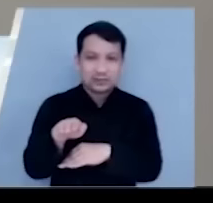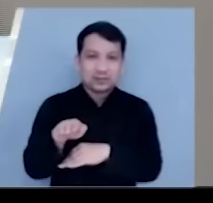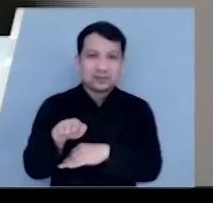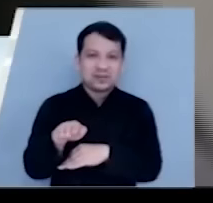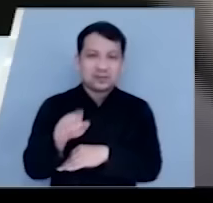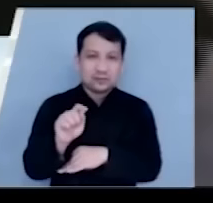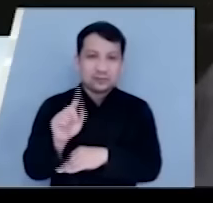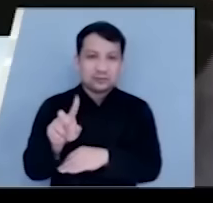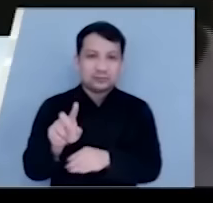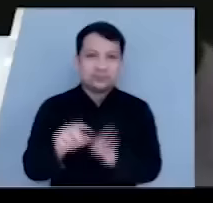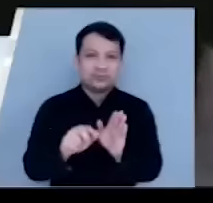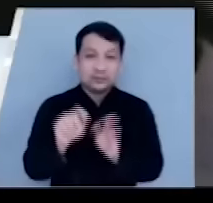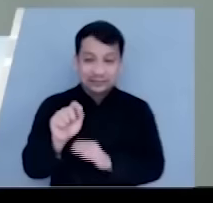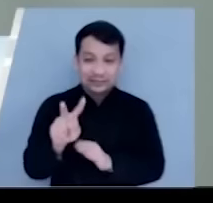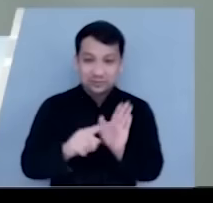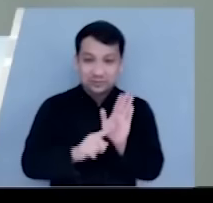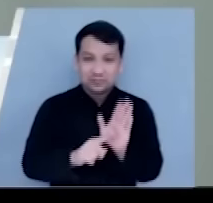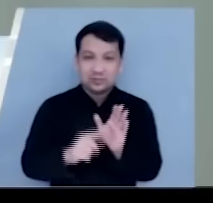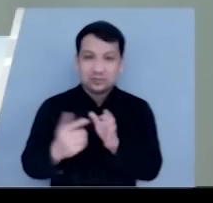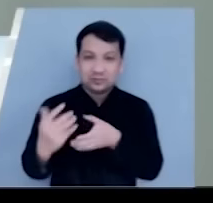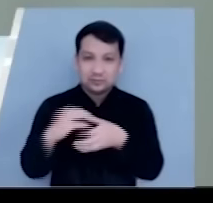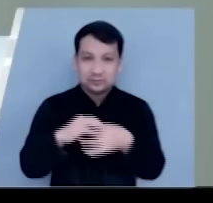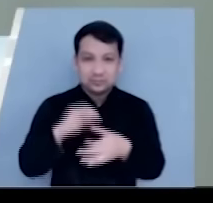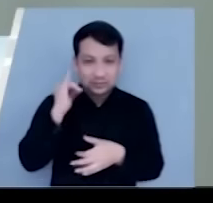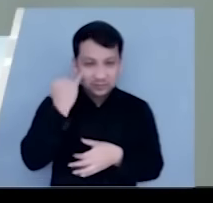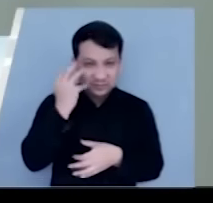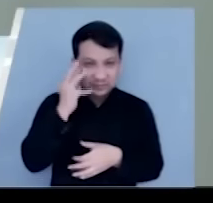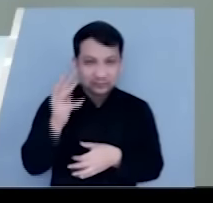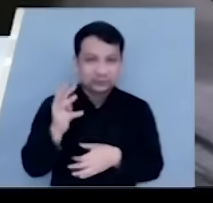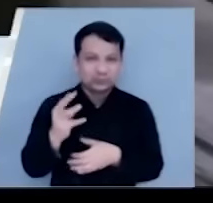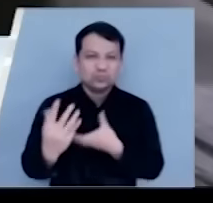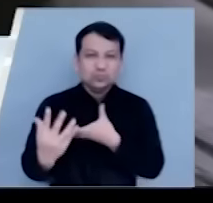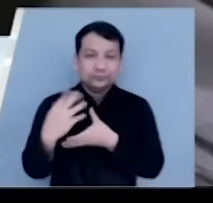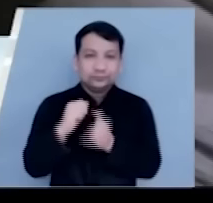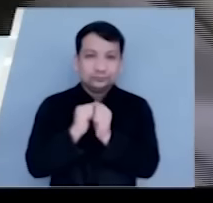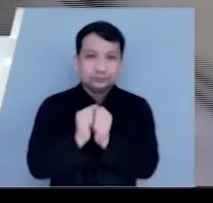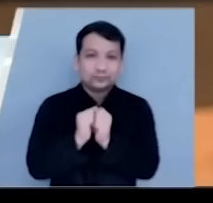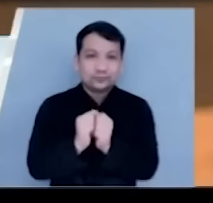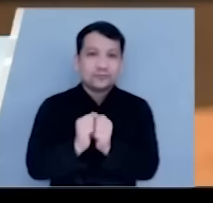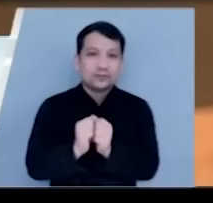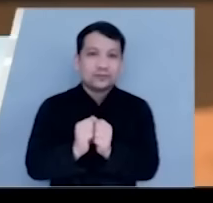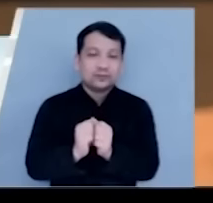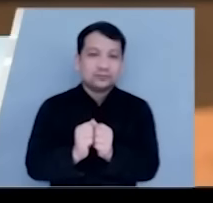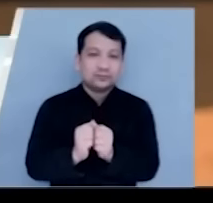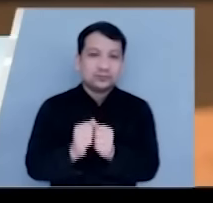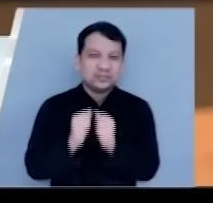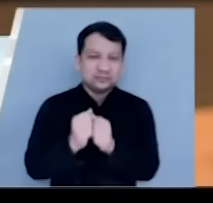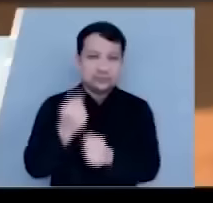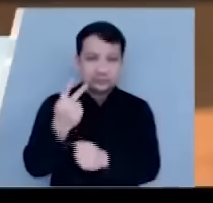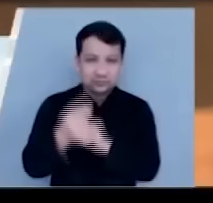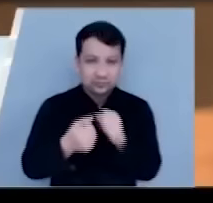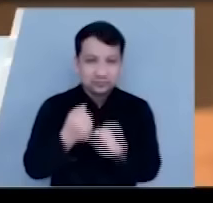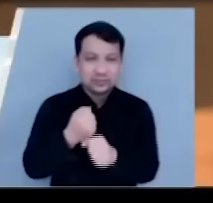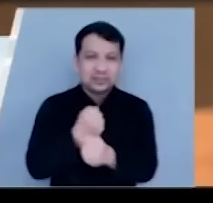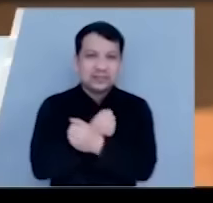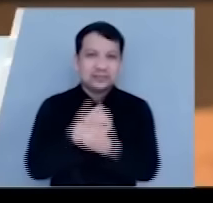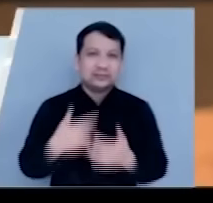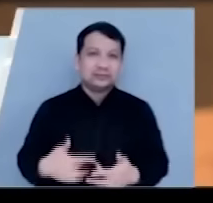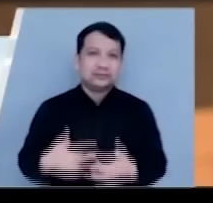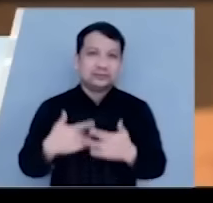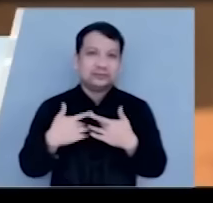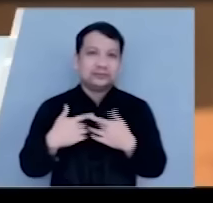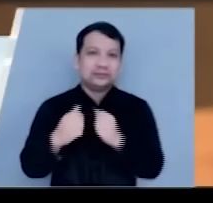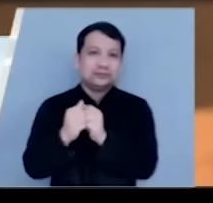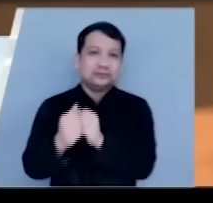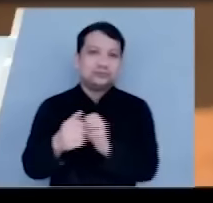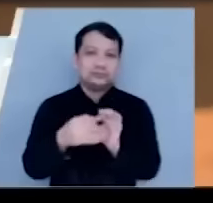Sobrang napalapit daw kasi sila kay Jill na nakasama niya ng halos 2 taon. Sa love life, more on kay